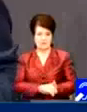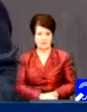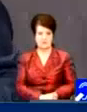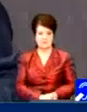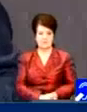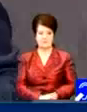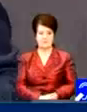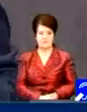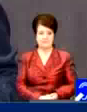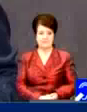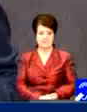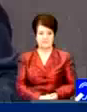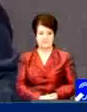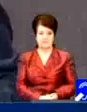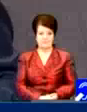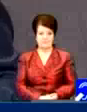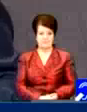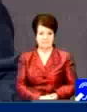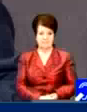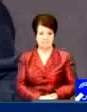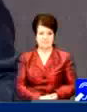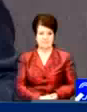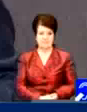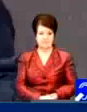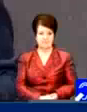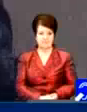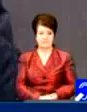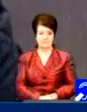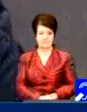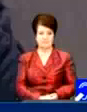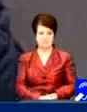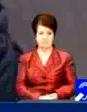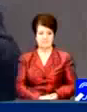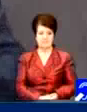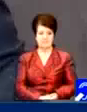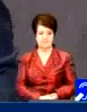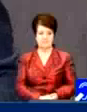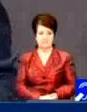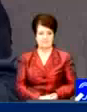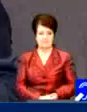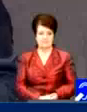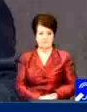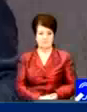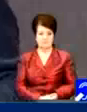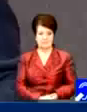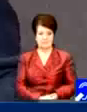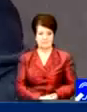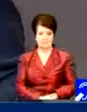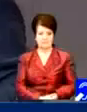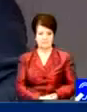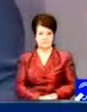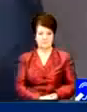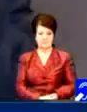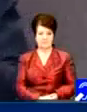ми завершимо всі фундаментальні зміни, започатковані в попередні 5 років. Однак не слід розраховувати, що перемога вже в